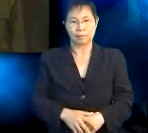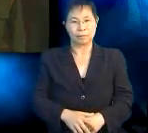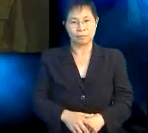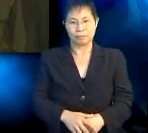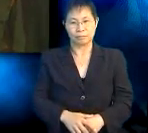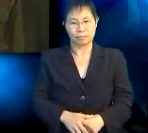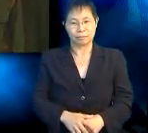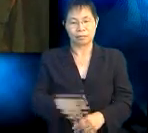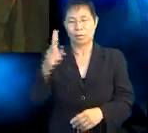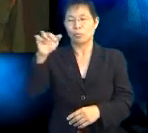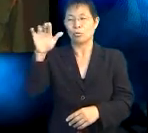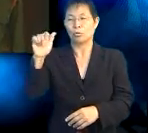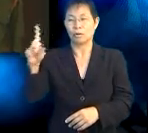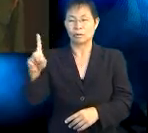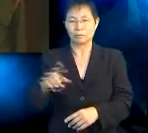Murad,